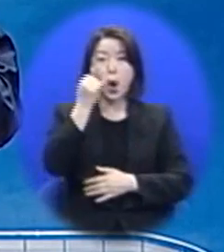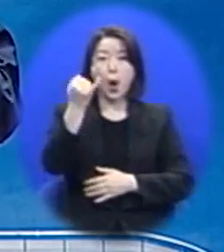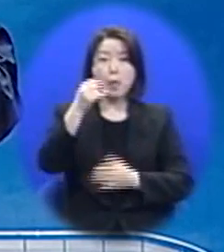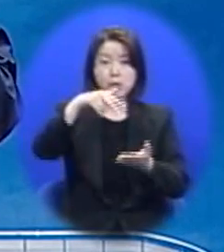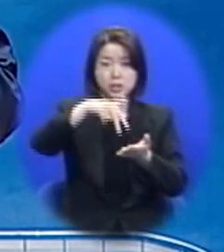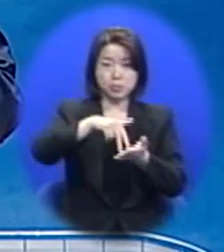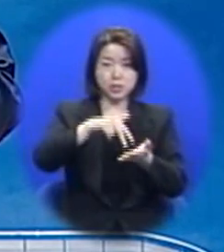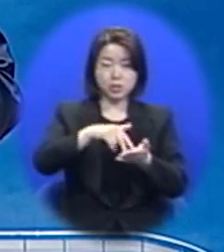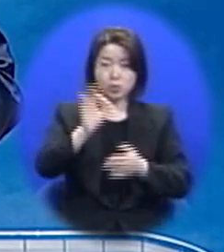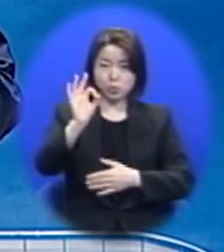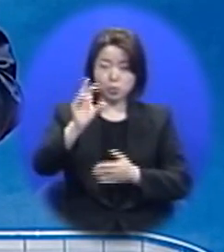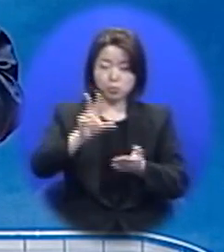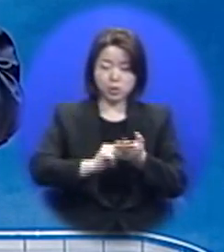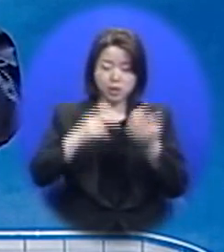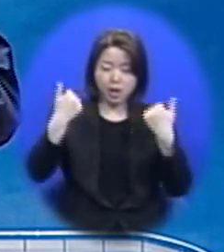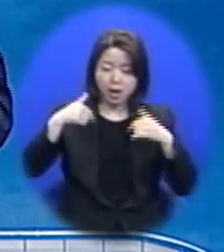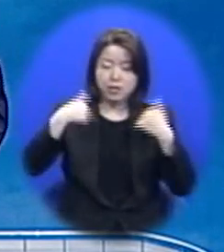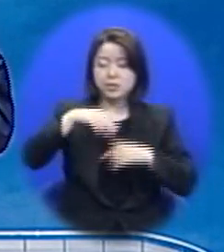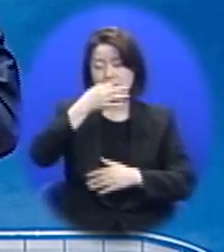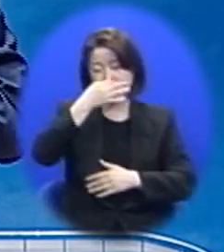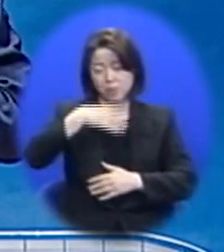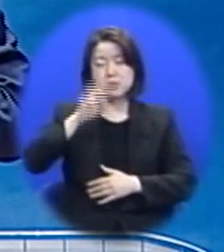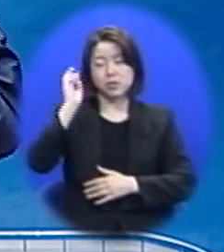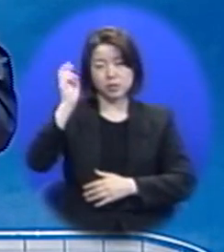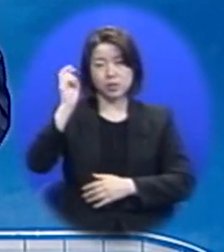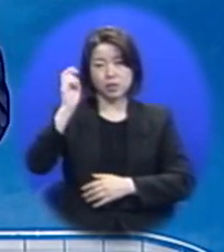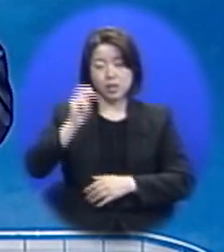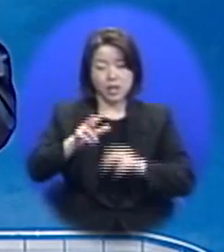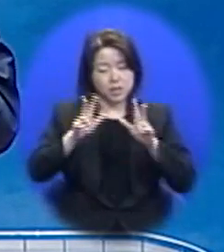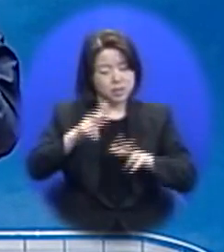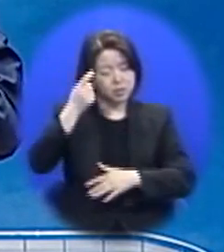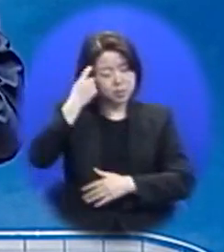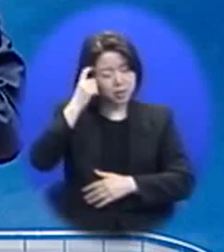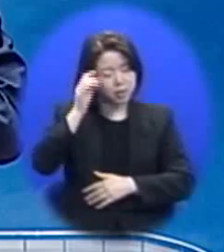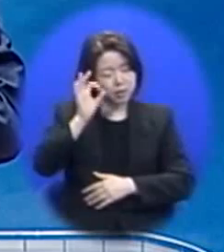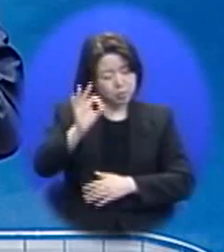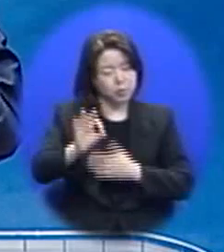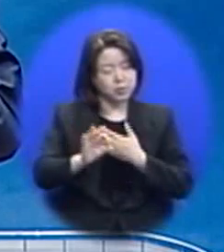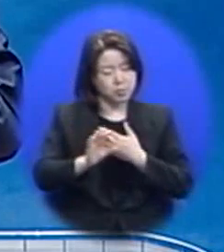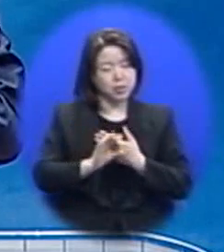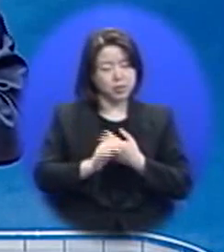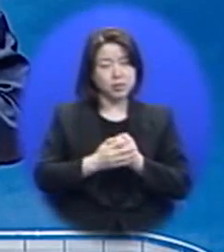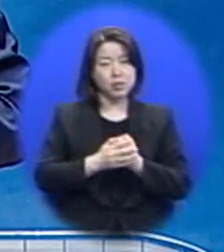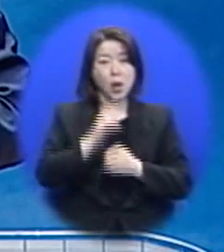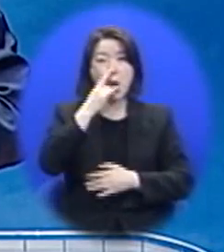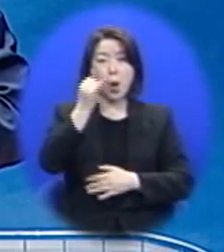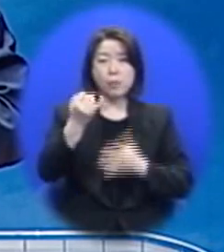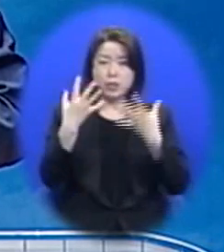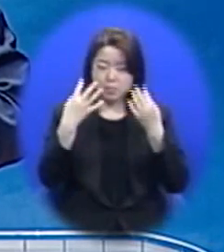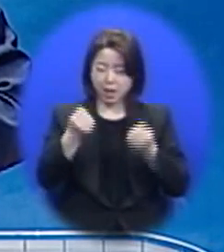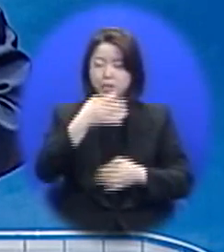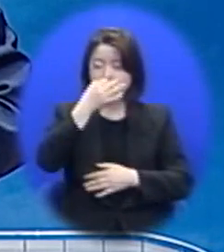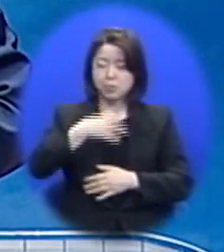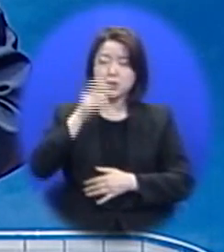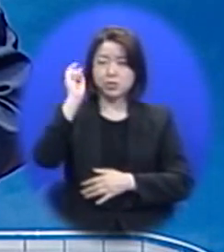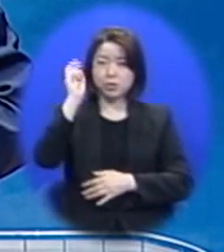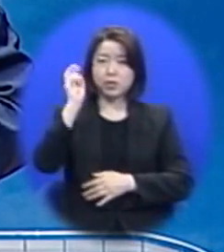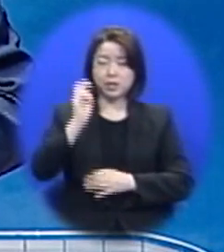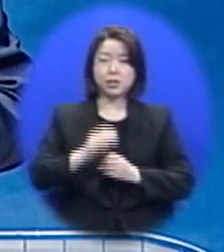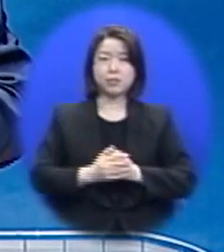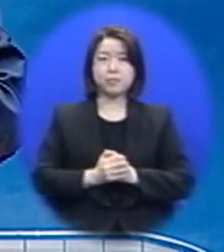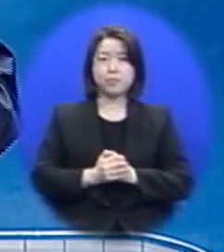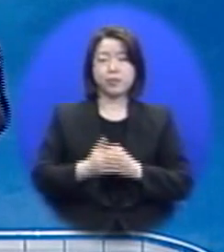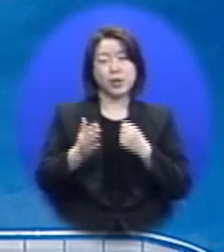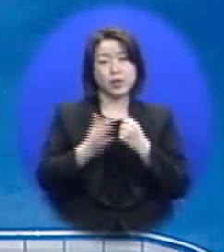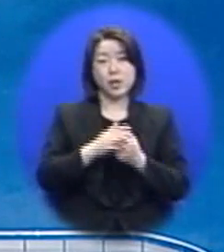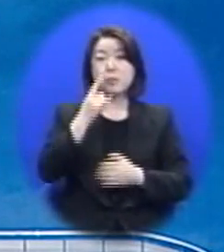늘 힘드셨던 것 같습니다. 지금에서 생각해 보니까 어머님이 많이 힘드셨을 것 같아요.